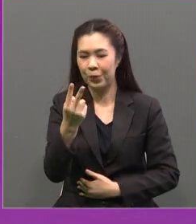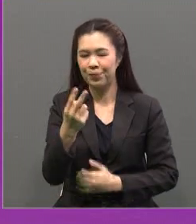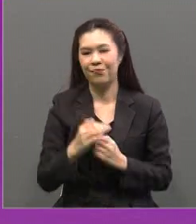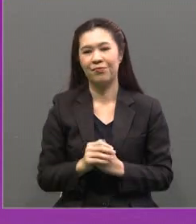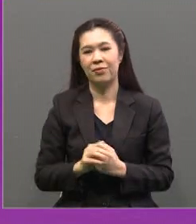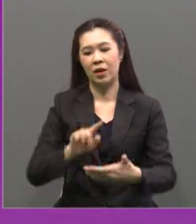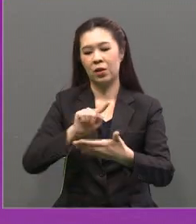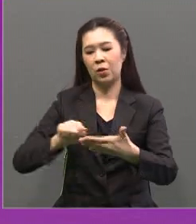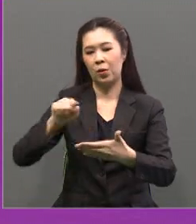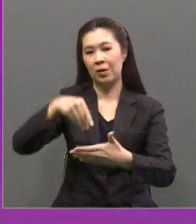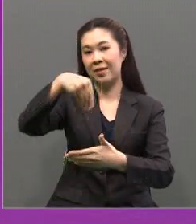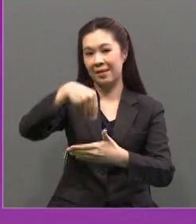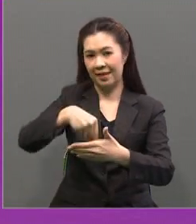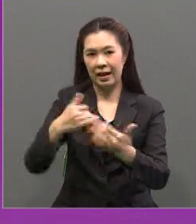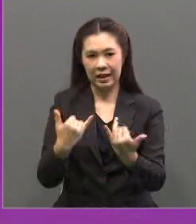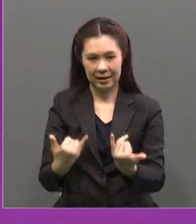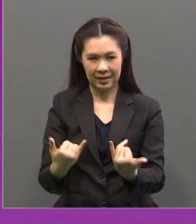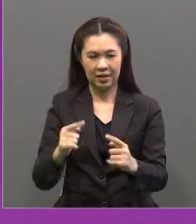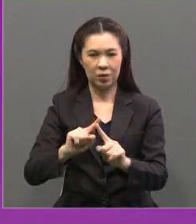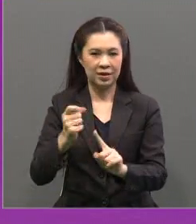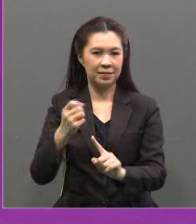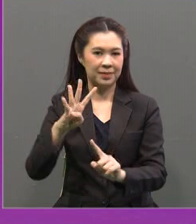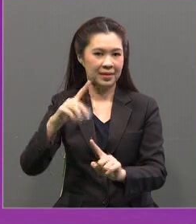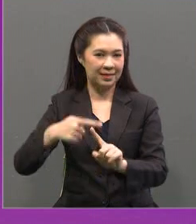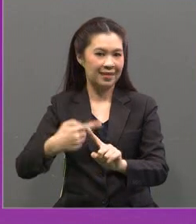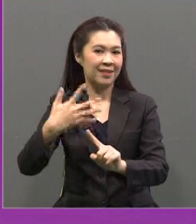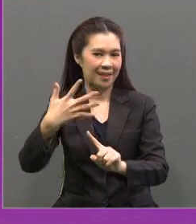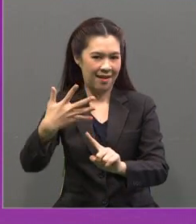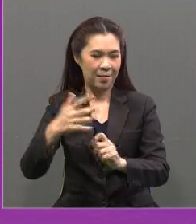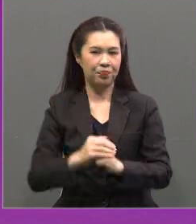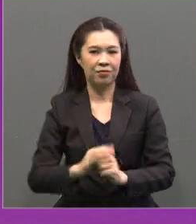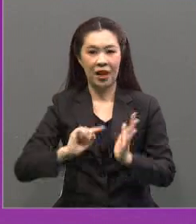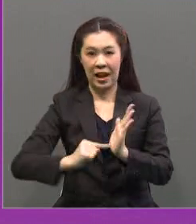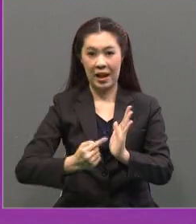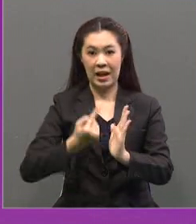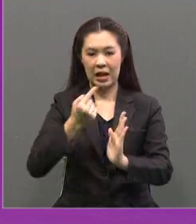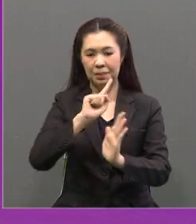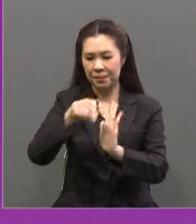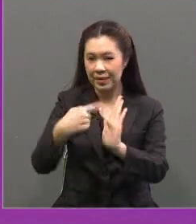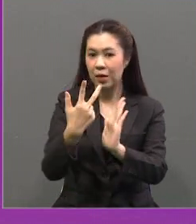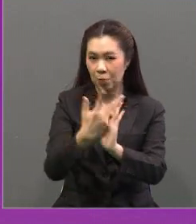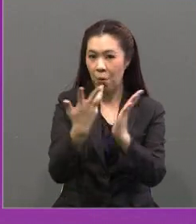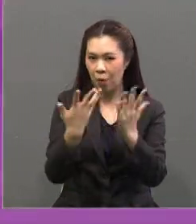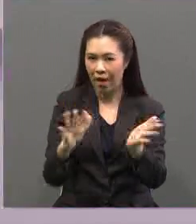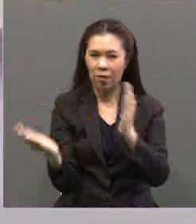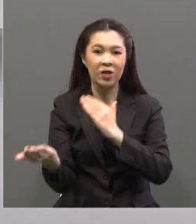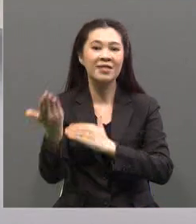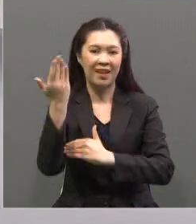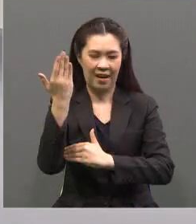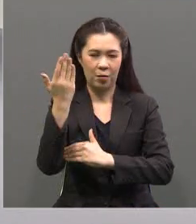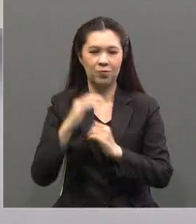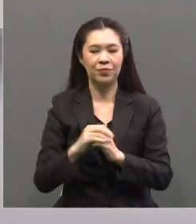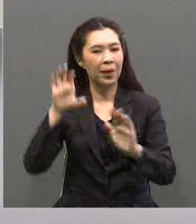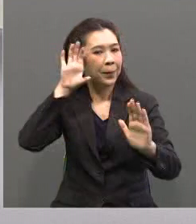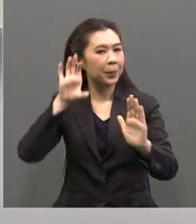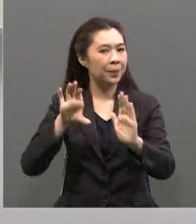การเลือกตั้งครั้งนี้นะครับ 14พฤษภาคมคุณผู้ชมครับเปิดหีบมาแล้วกว่า 3ชั่วโมงก็คือครึ่งวันเช้าเนี่ยภาพ